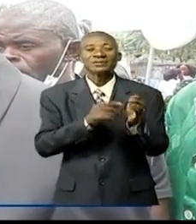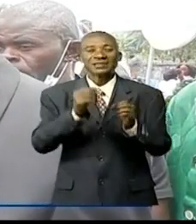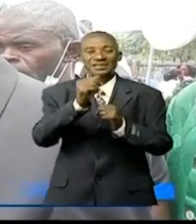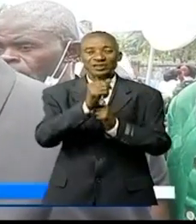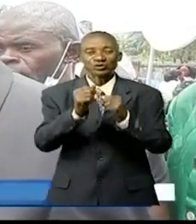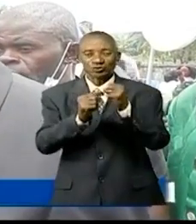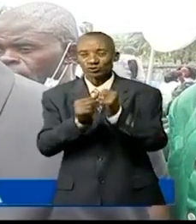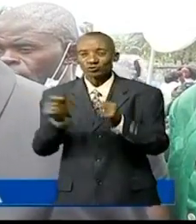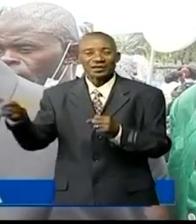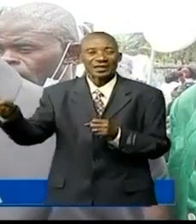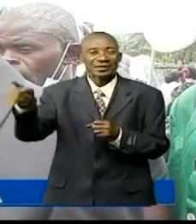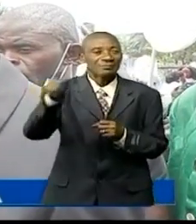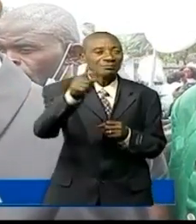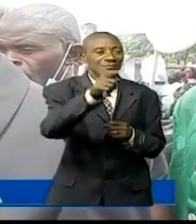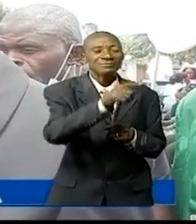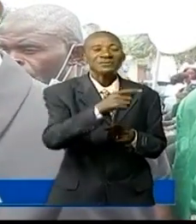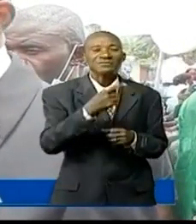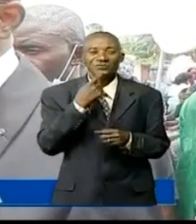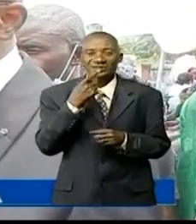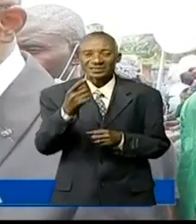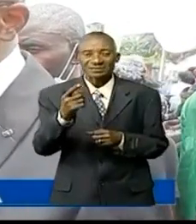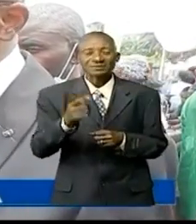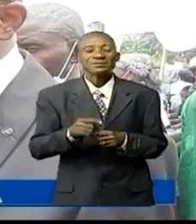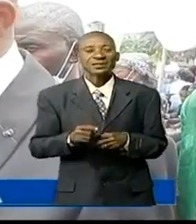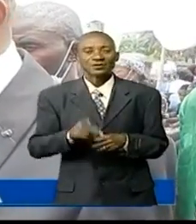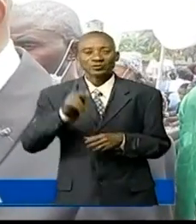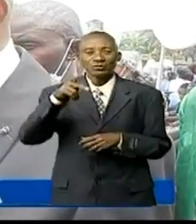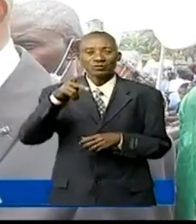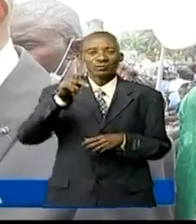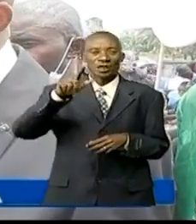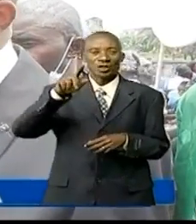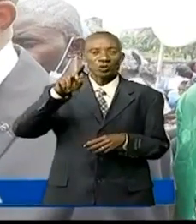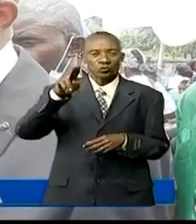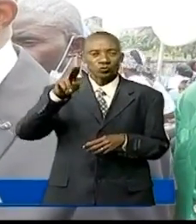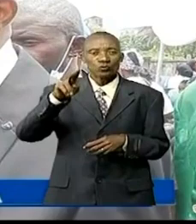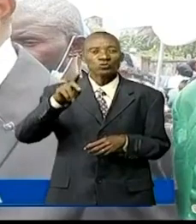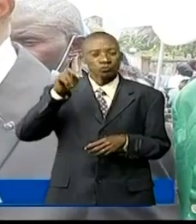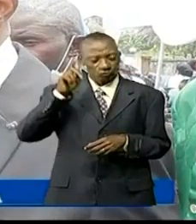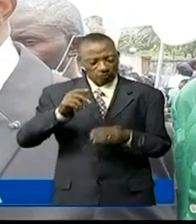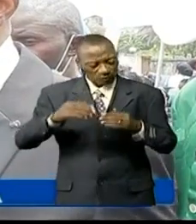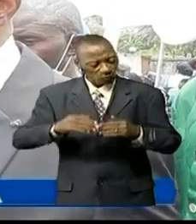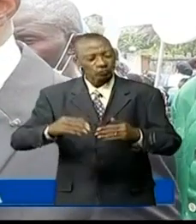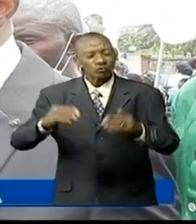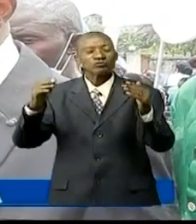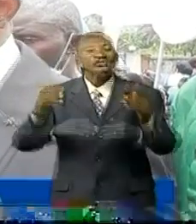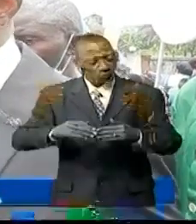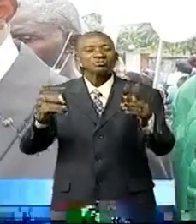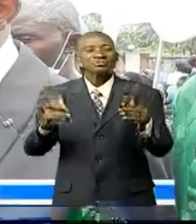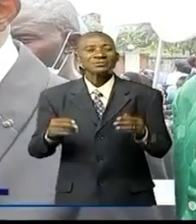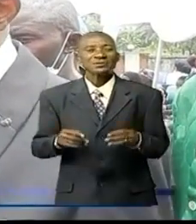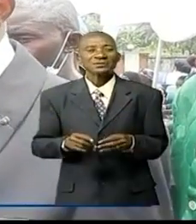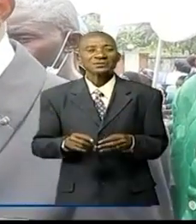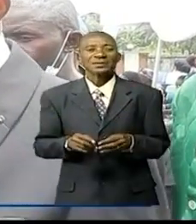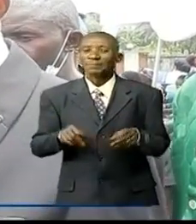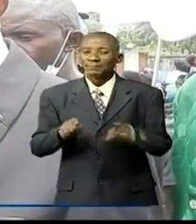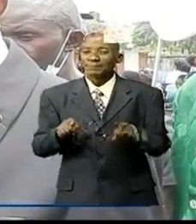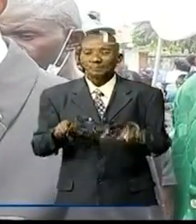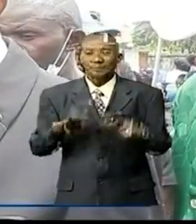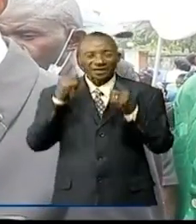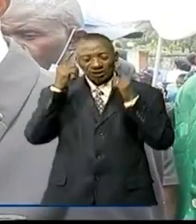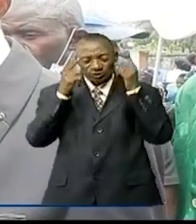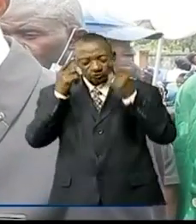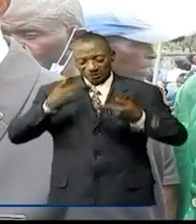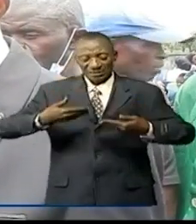prononcer et la vie du parti en termes politiques, elle va continuer même si les soucis qui nous